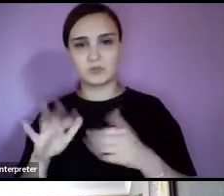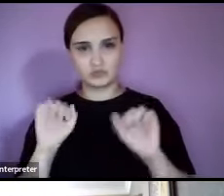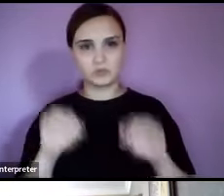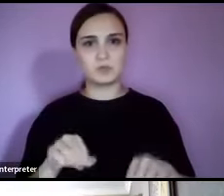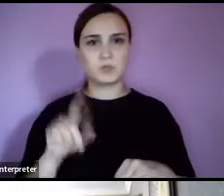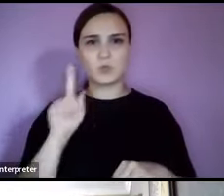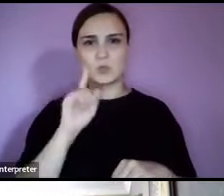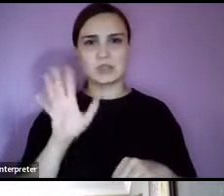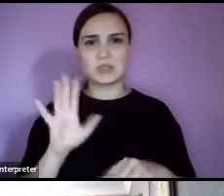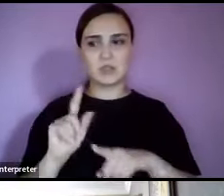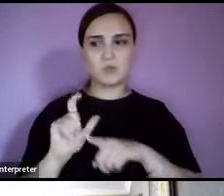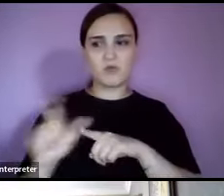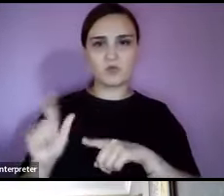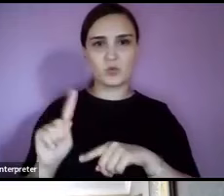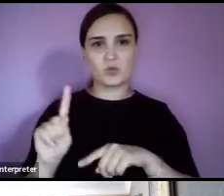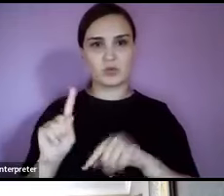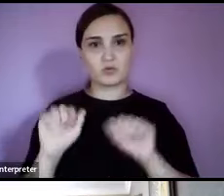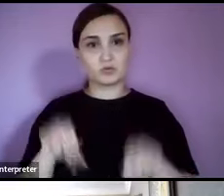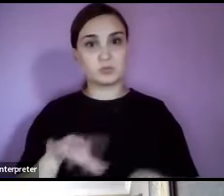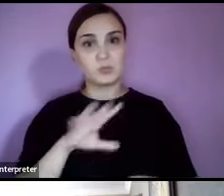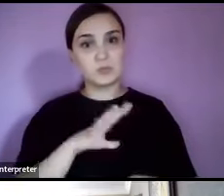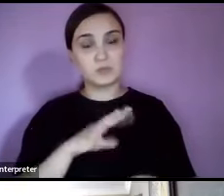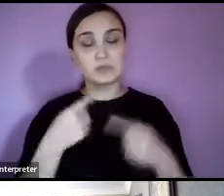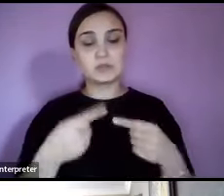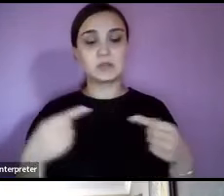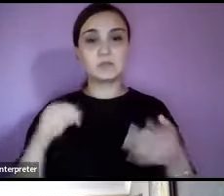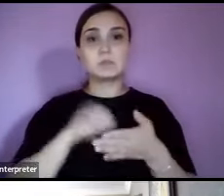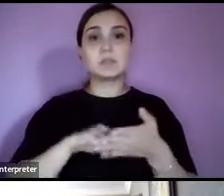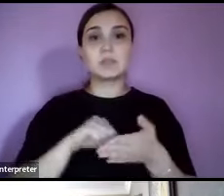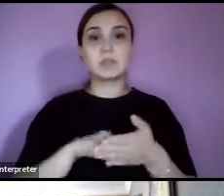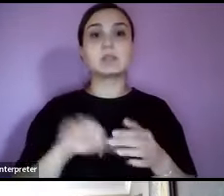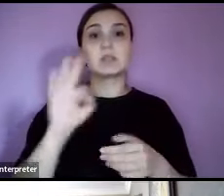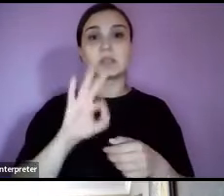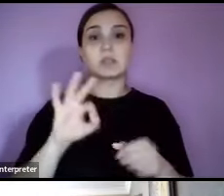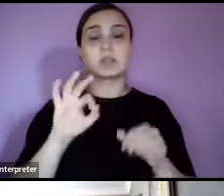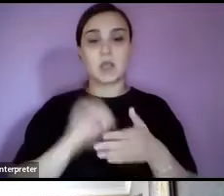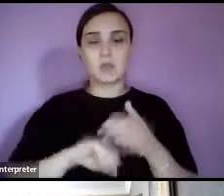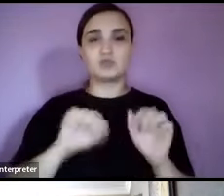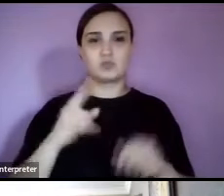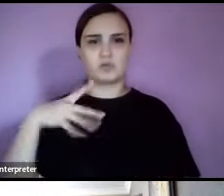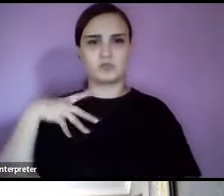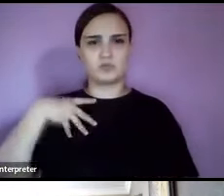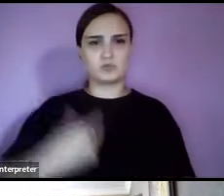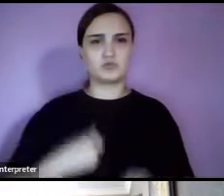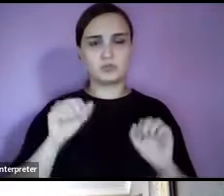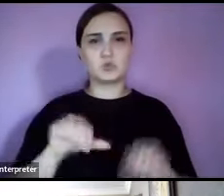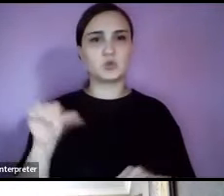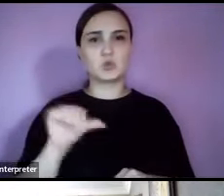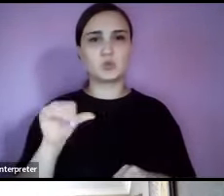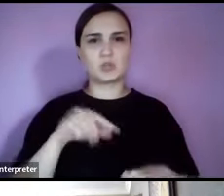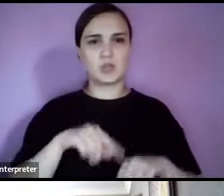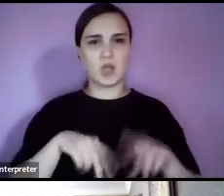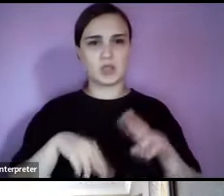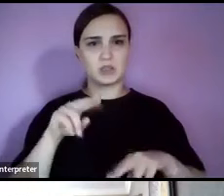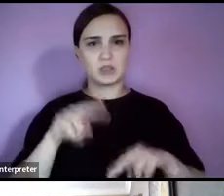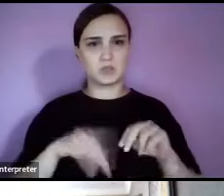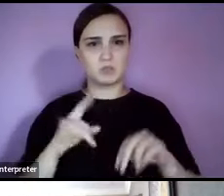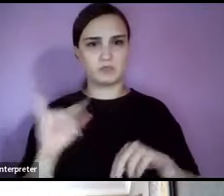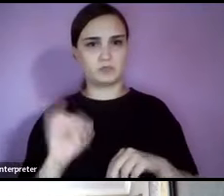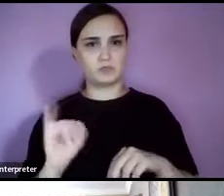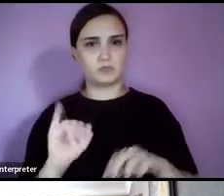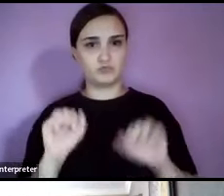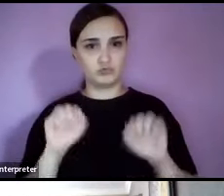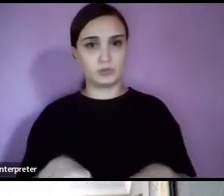კომენტარს. სხვადასხვა მიზეზის გამო შეიძლება იყოს ბავშვი განაწყვეტებული და ცუდ გუნება განწყობილებაზე. და რა თქმა უნდა, ყველა